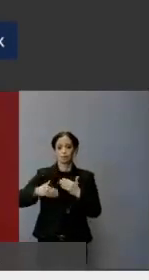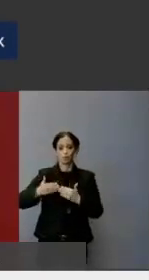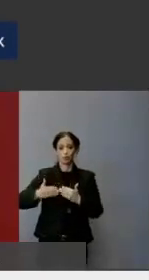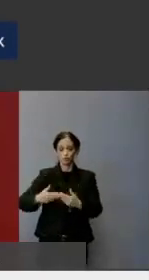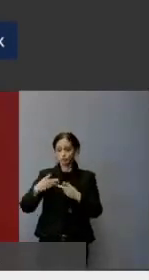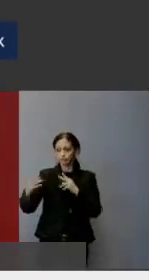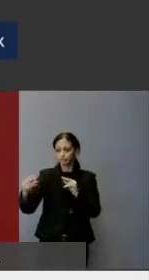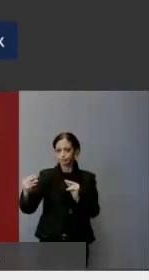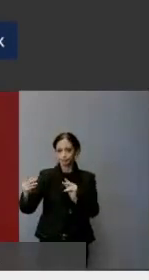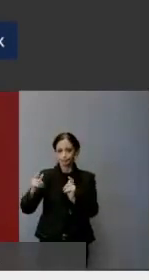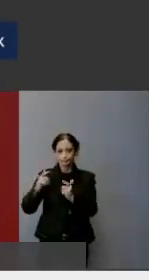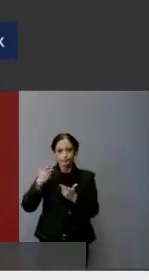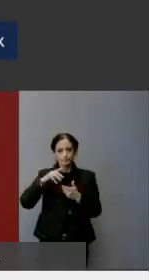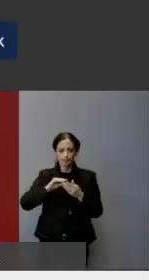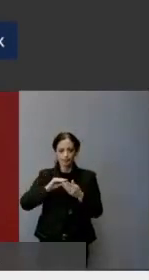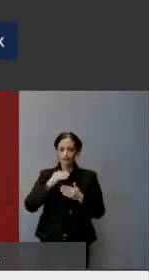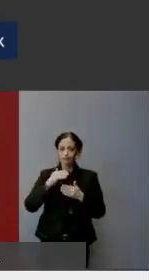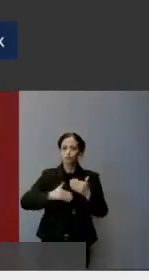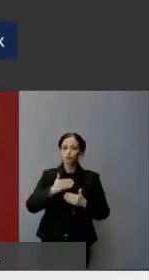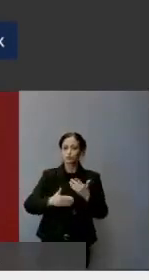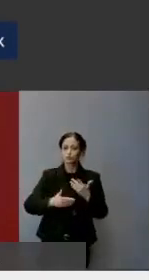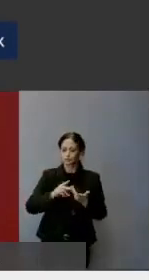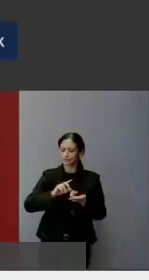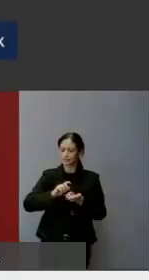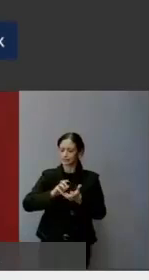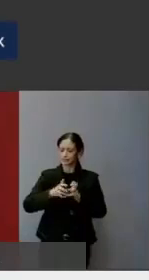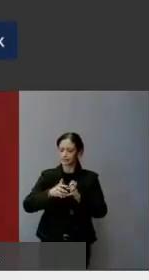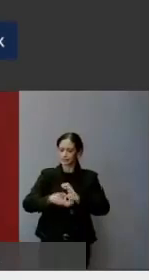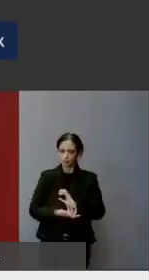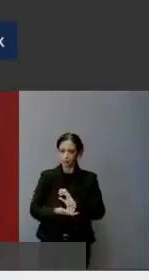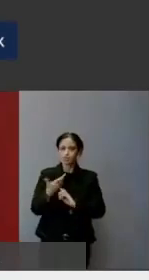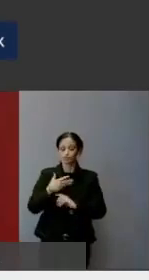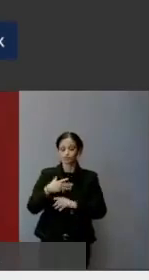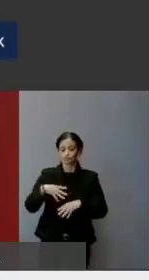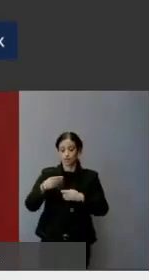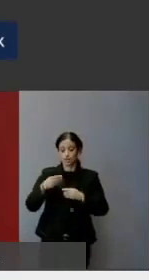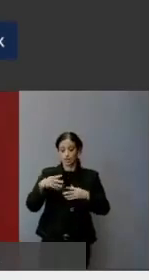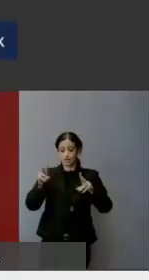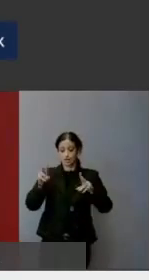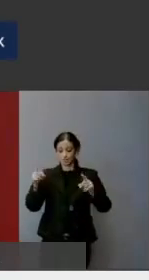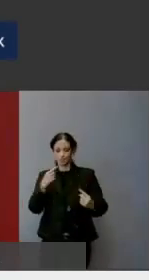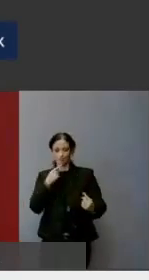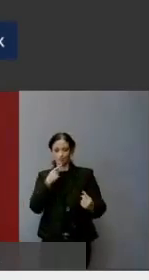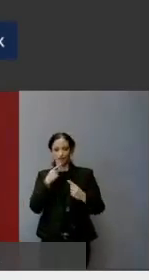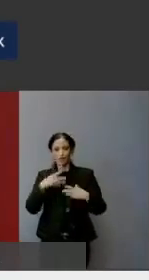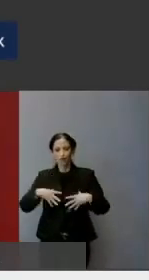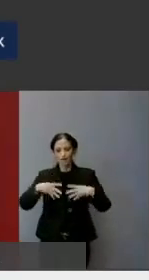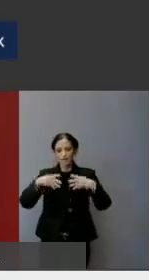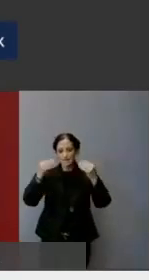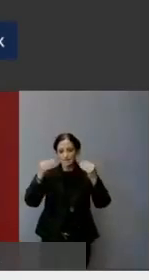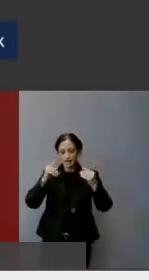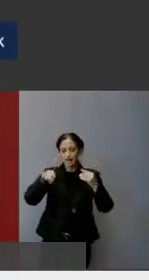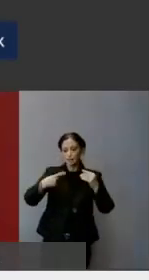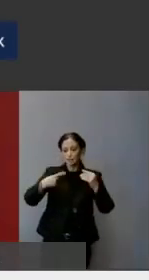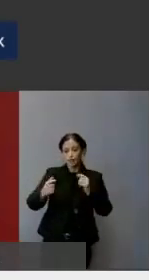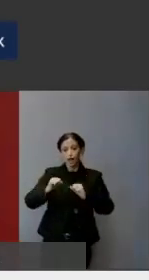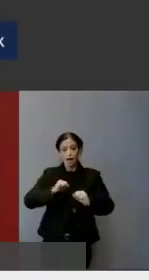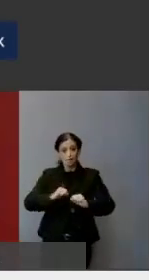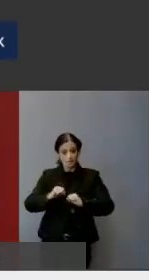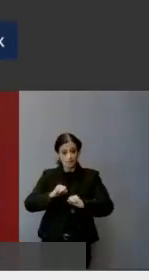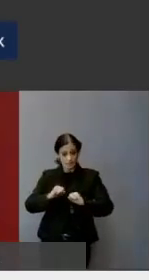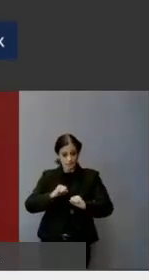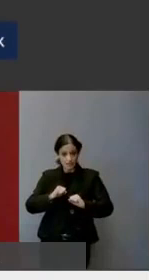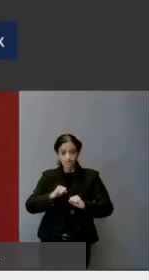articolata perché c'è un dialogo preliminare l'amministrazione si confronta